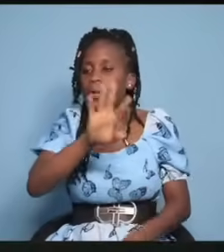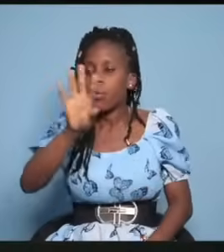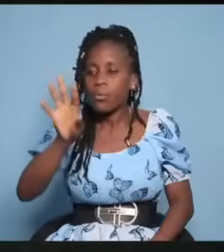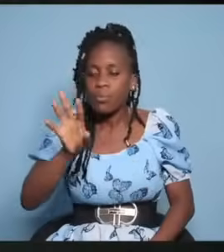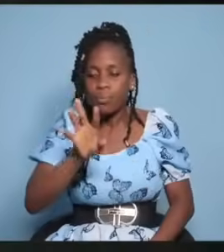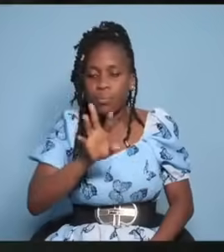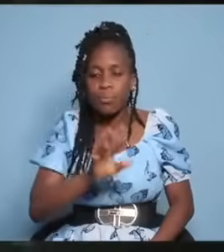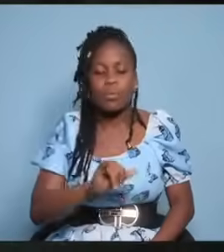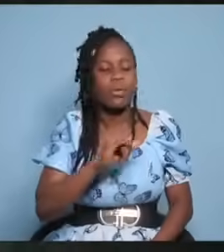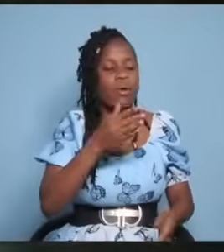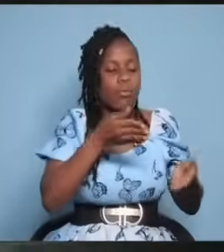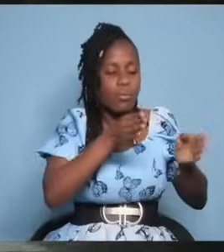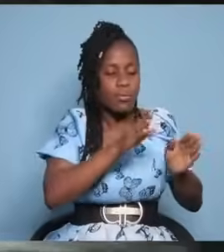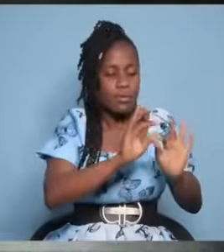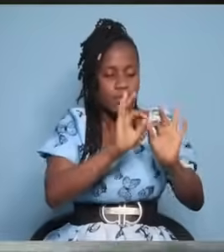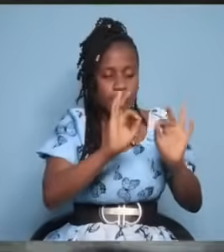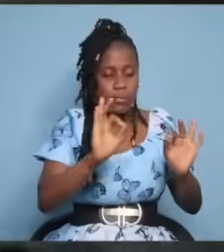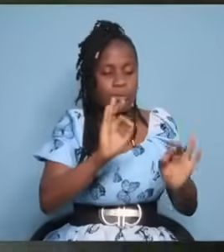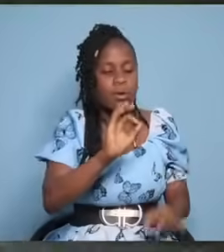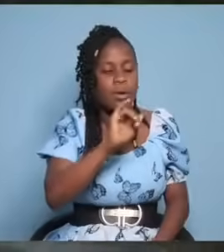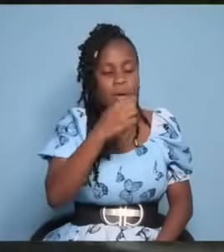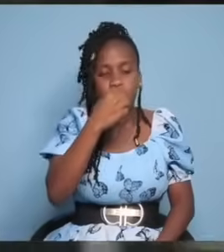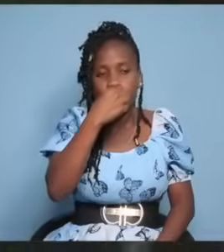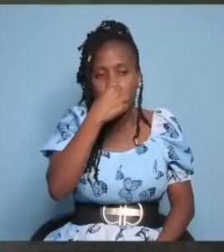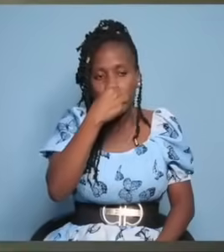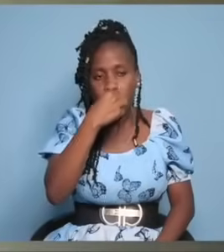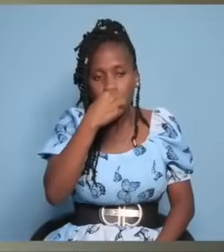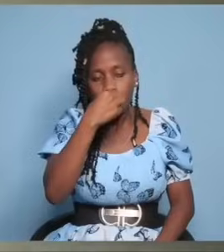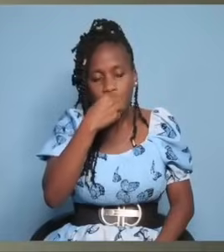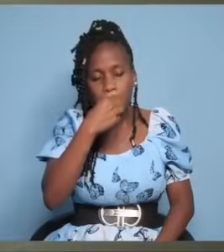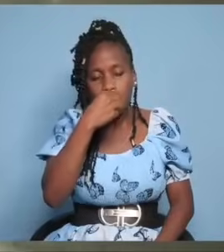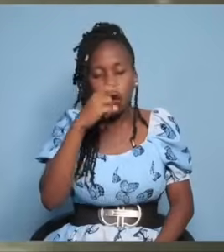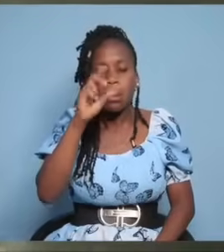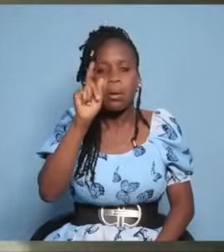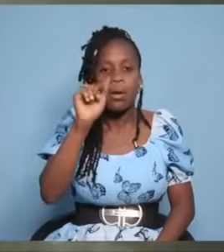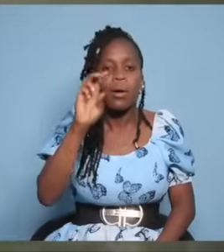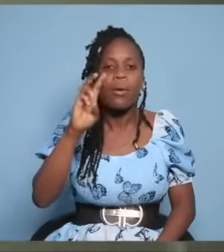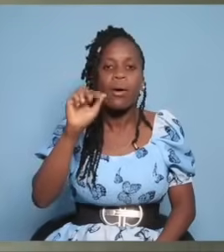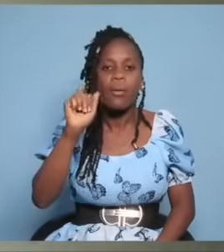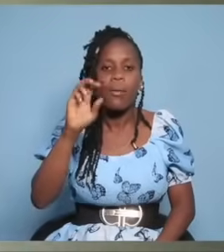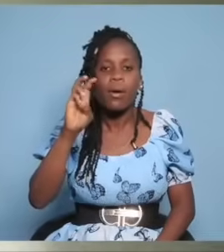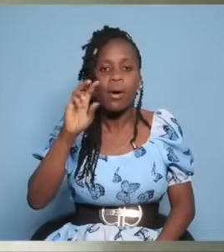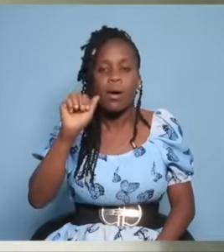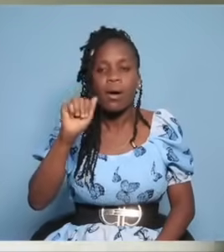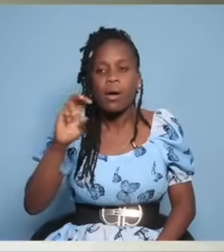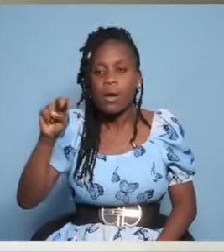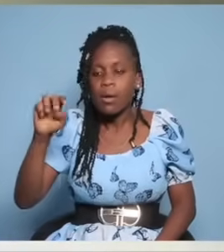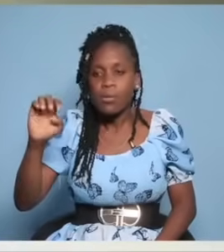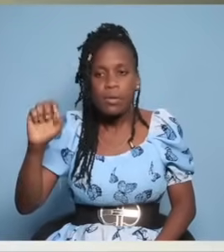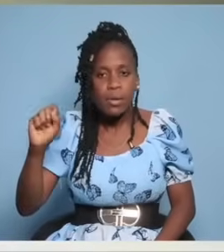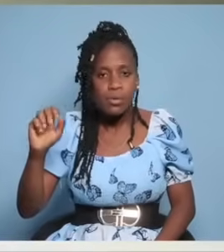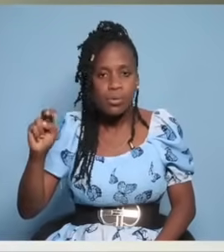Hii ni Afrika. Afrika iliyowatengeneza miamba, Afrika iliwatengeneza mashujaa